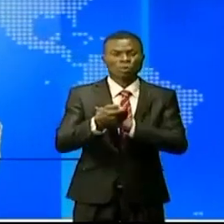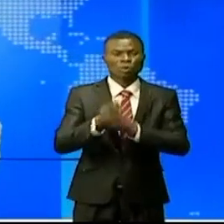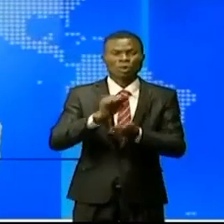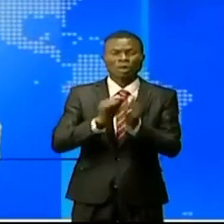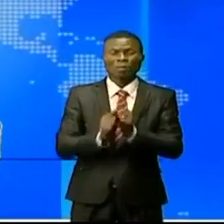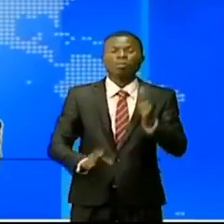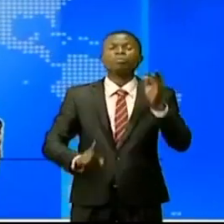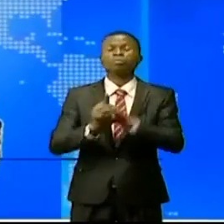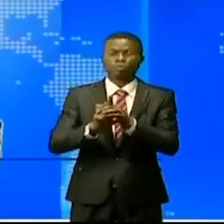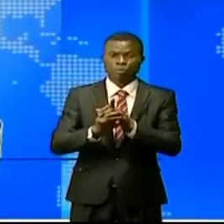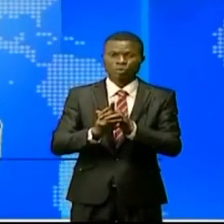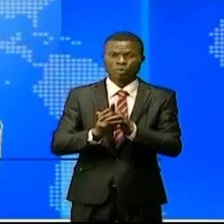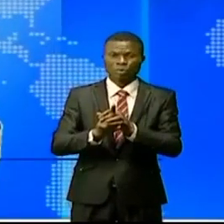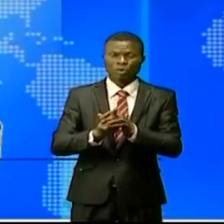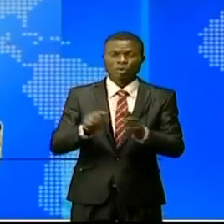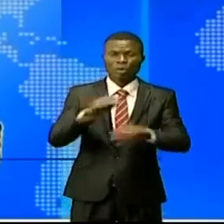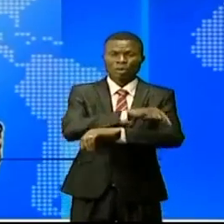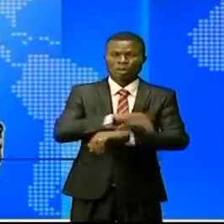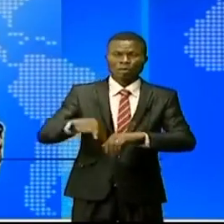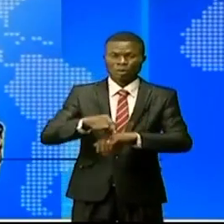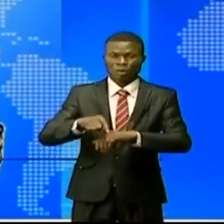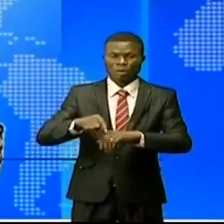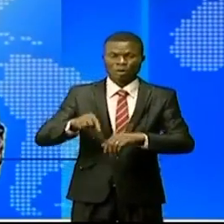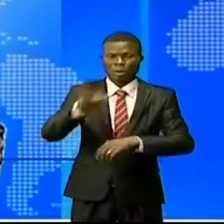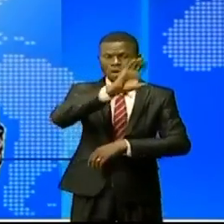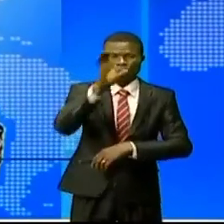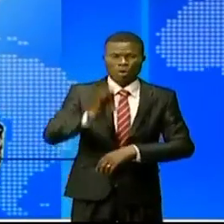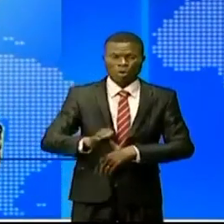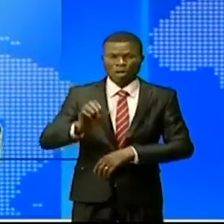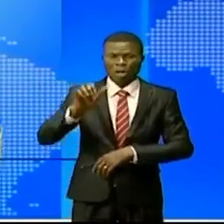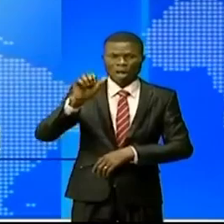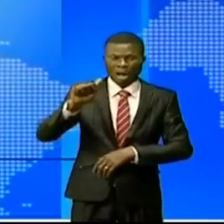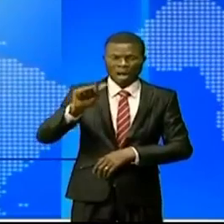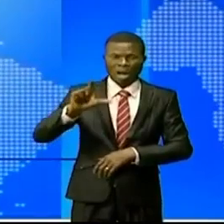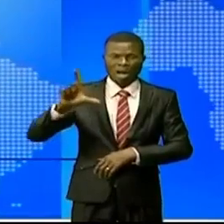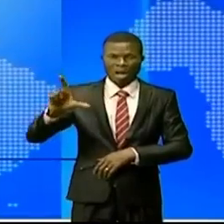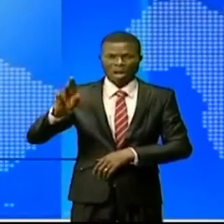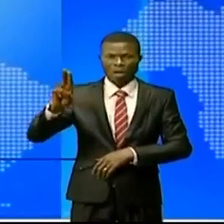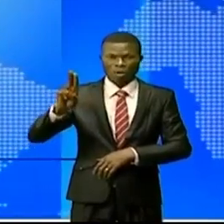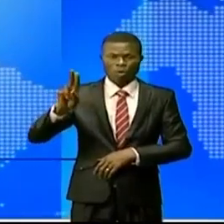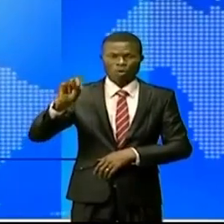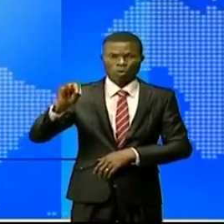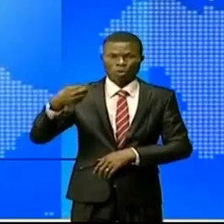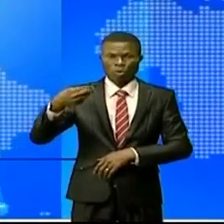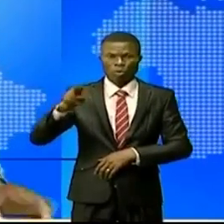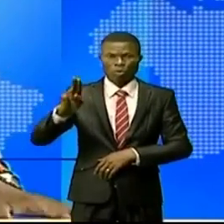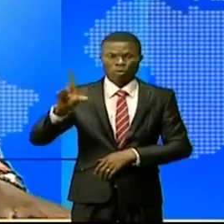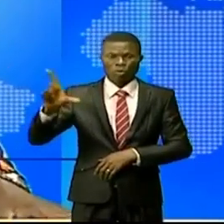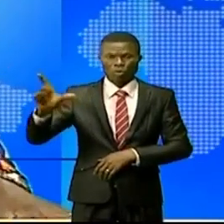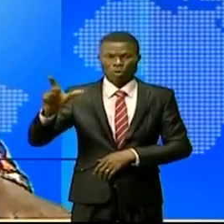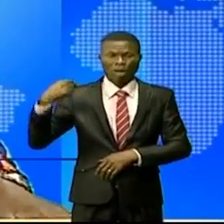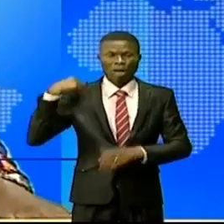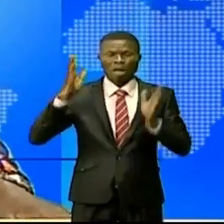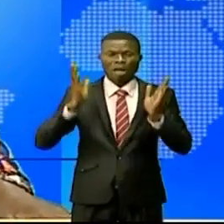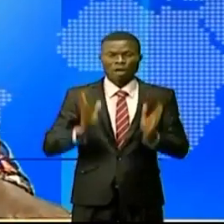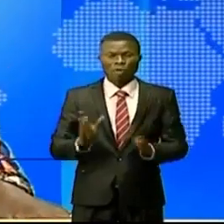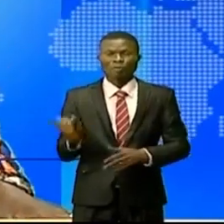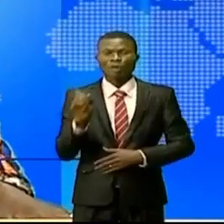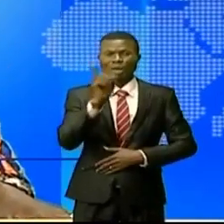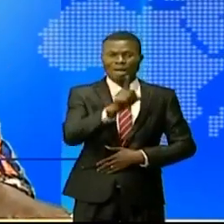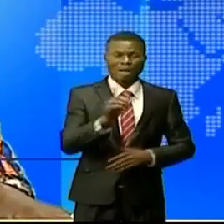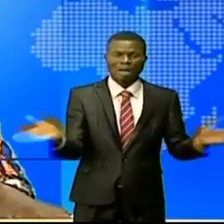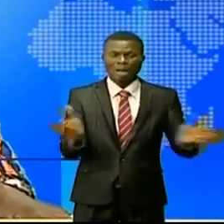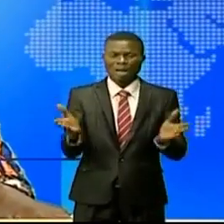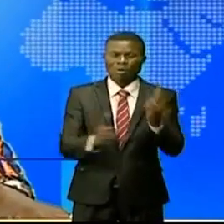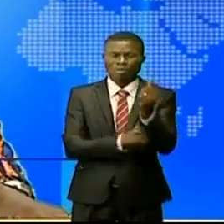s'est déclaré dans les bureaux de la commune de Alungouli. Le gouverneur de province a fait le déplacement pour réconforter les